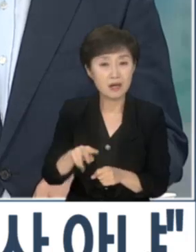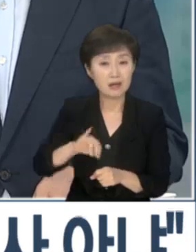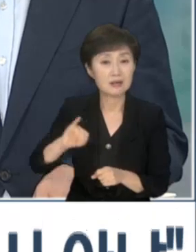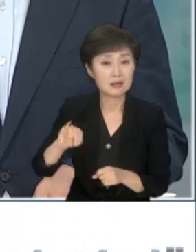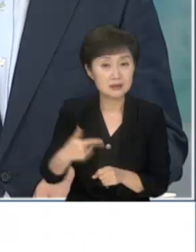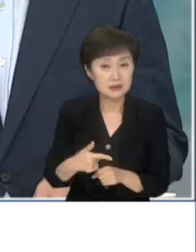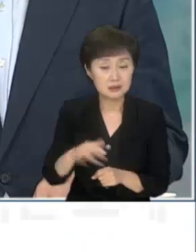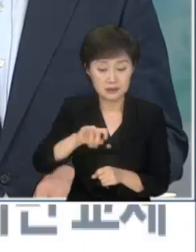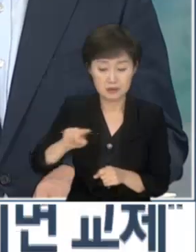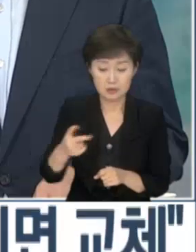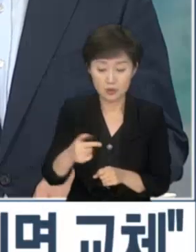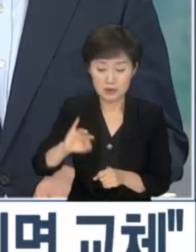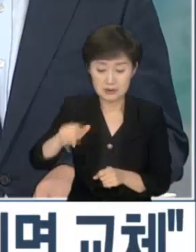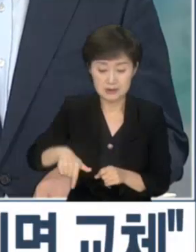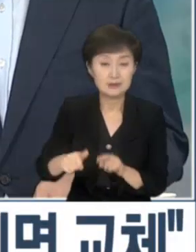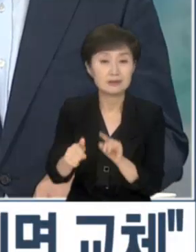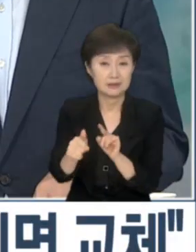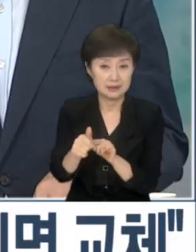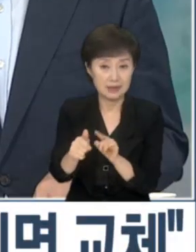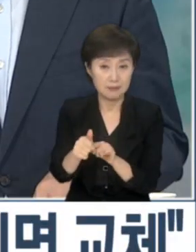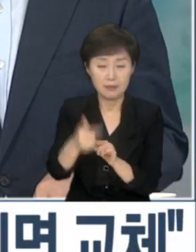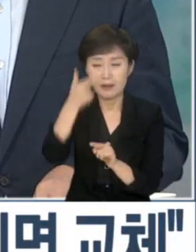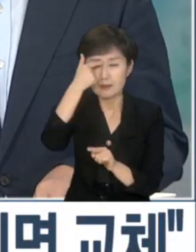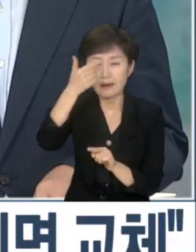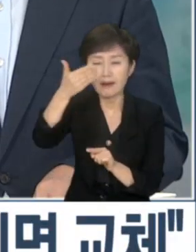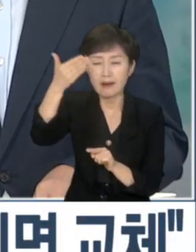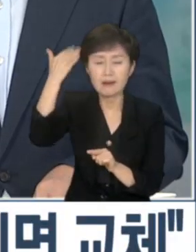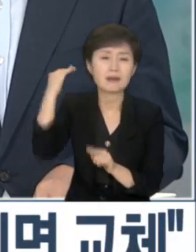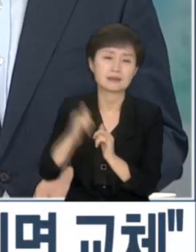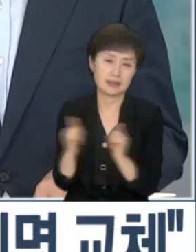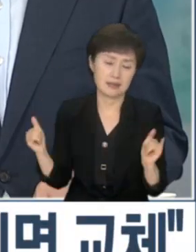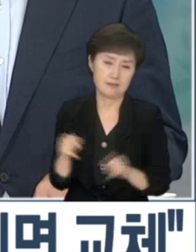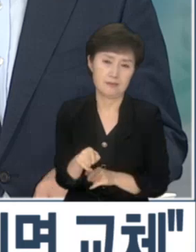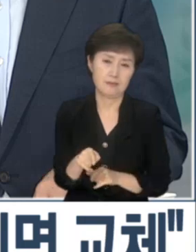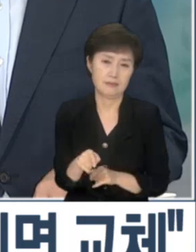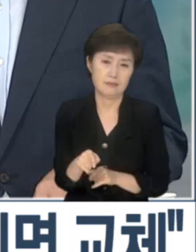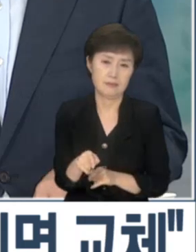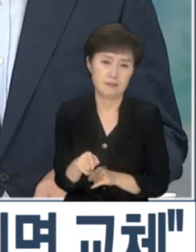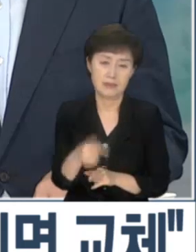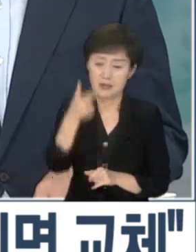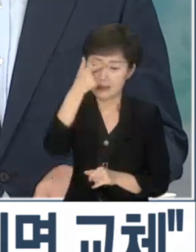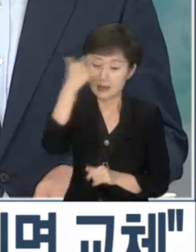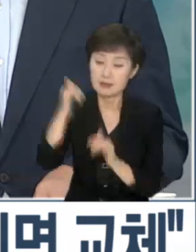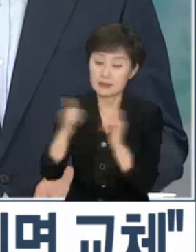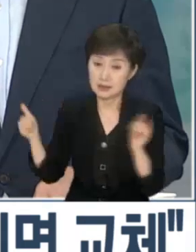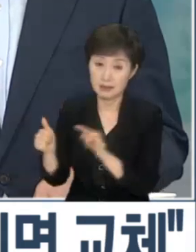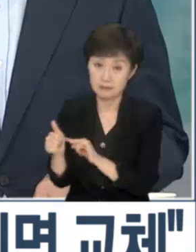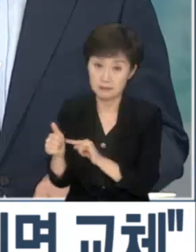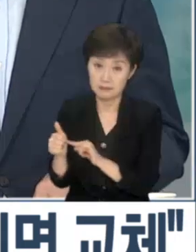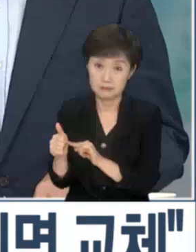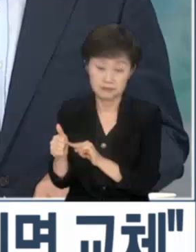신원식 그 지명자의 그 시대의 생각으로는 우리 채수군 상병